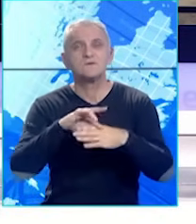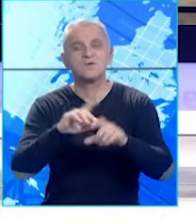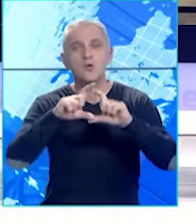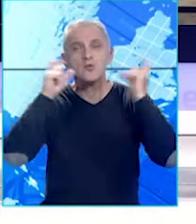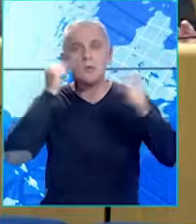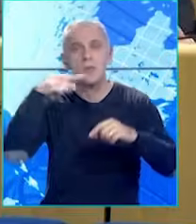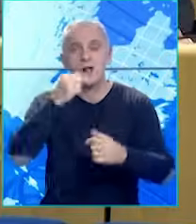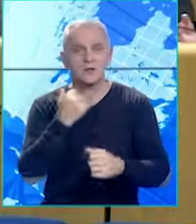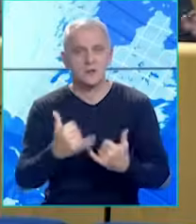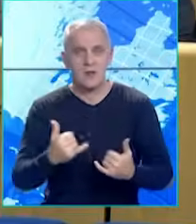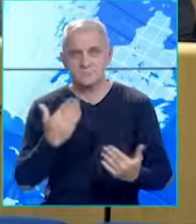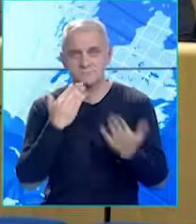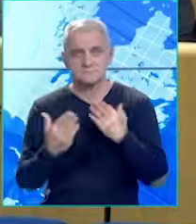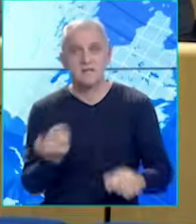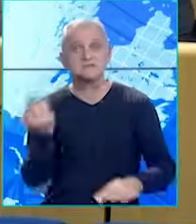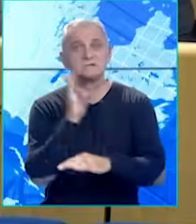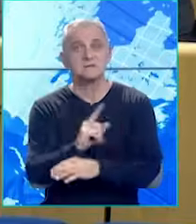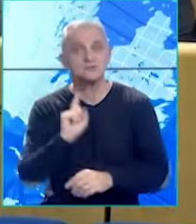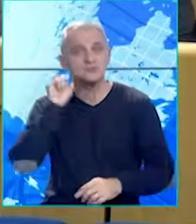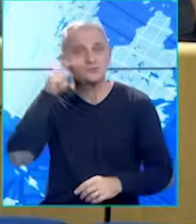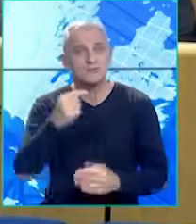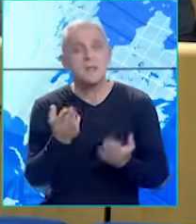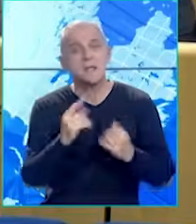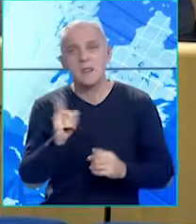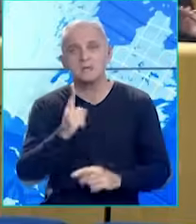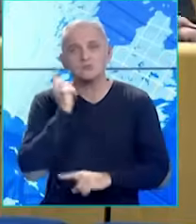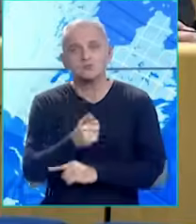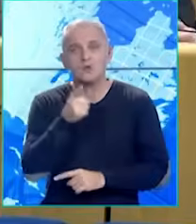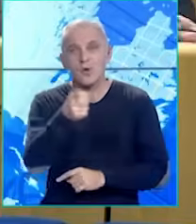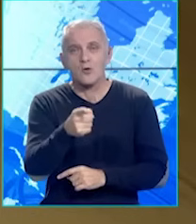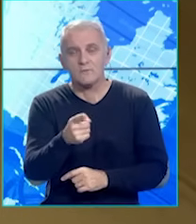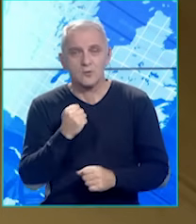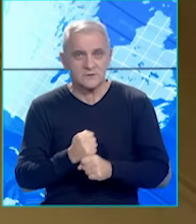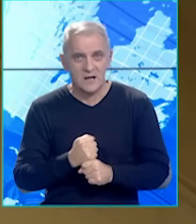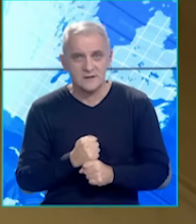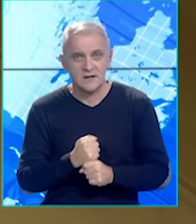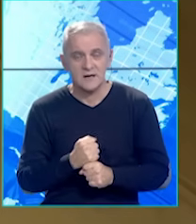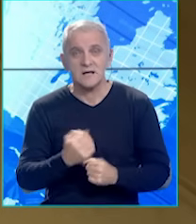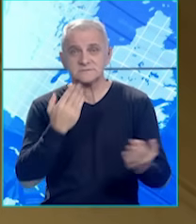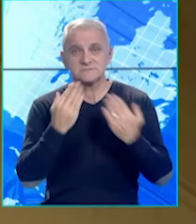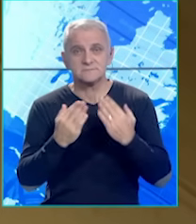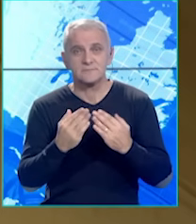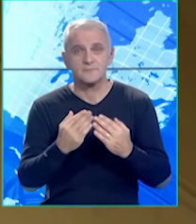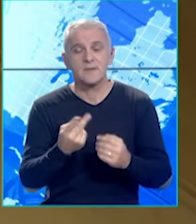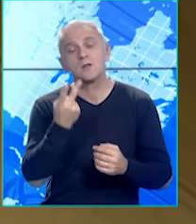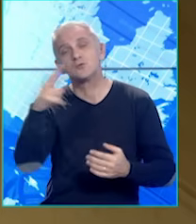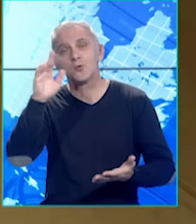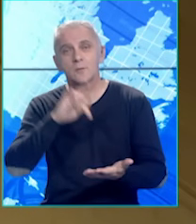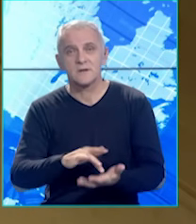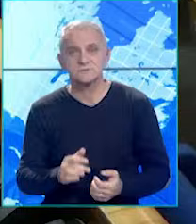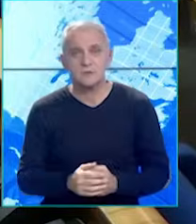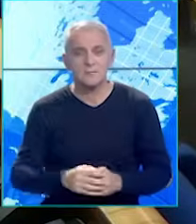Doma naroda da zasjedaju. Zastupnici se za sutra ipak nisu odlučili na ovaj potez. Zasjedaju na drugoj